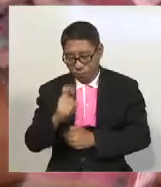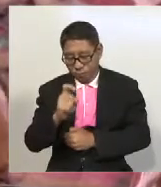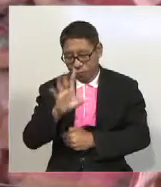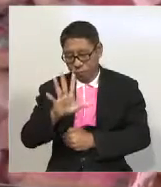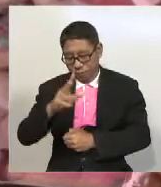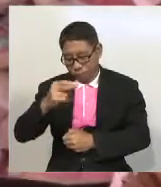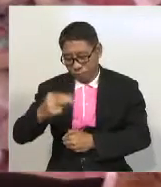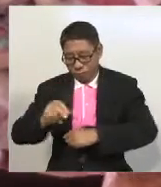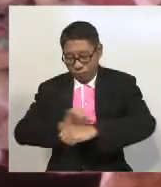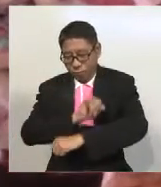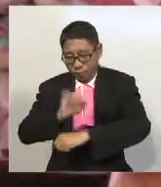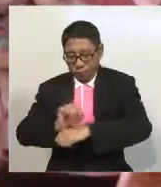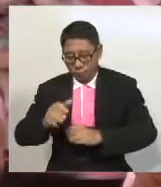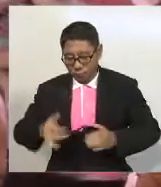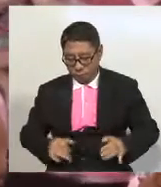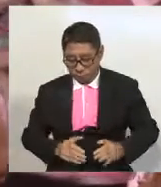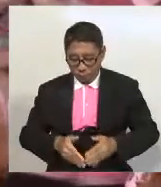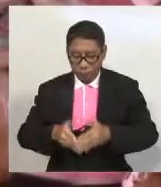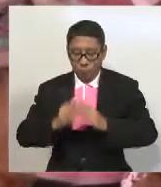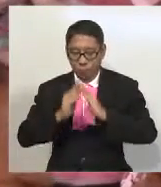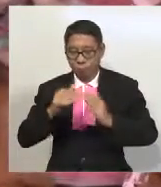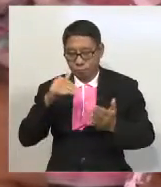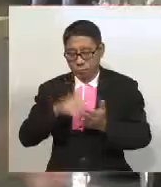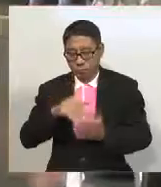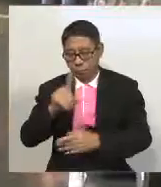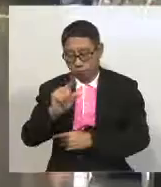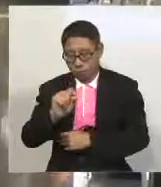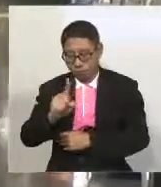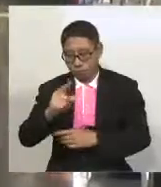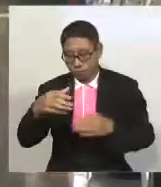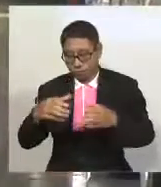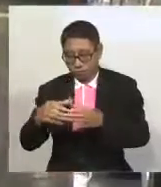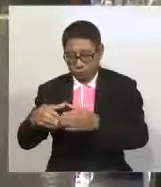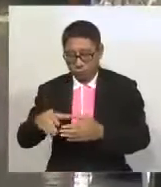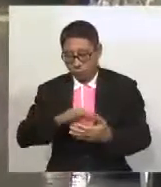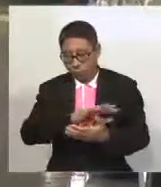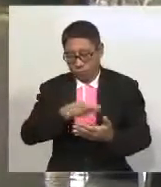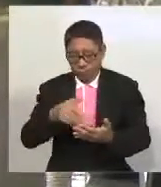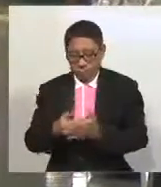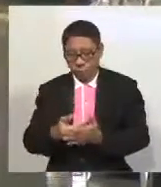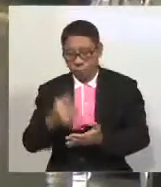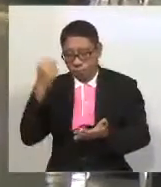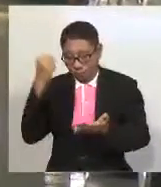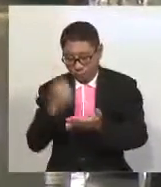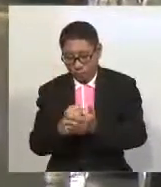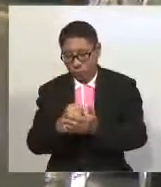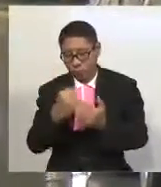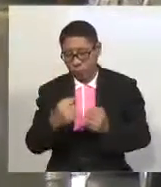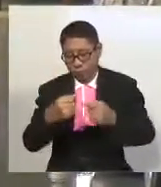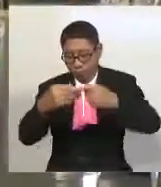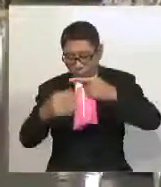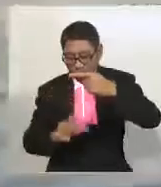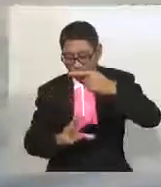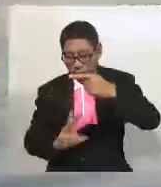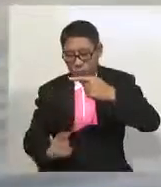ไร่และมีการจัดตั้งศูนย์อพยพ21หน่วยทั่วทั้งจังหวัดทั้งนี้ท่านนายกรัฐมนตรีก็ได้อนุมัติในหลักการ6โครง